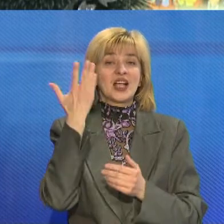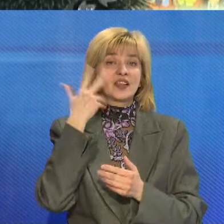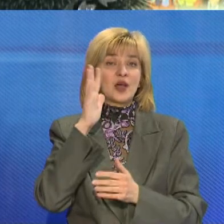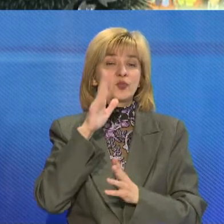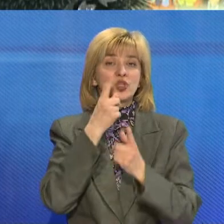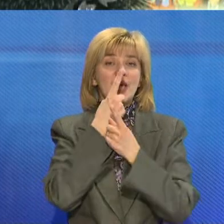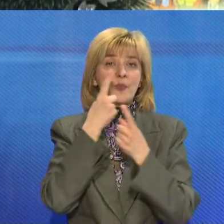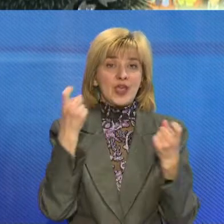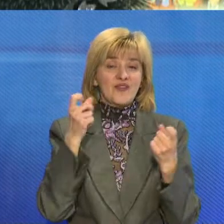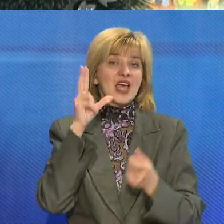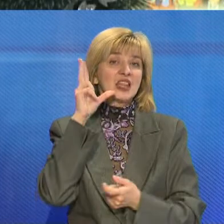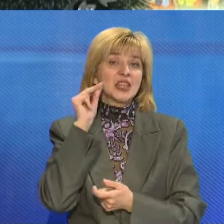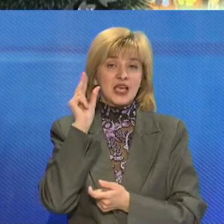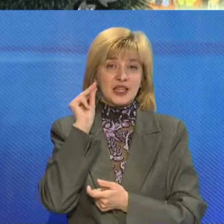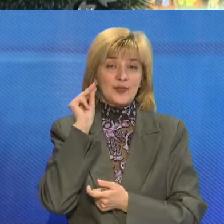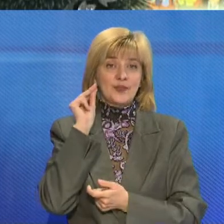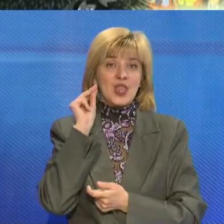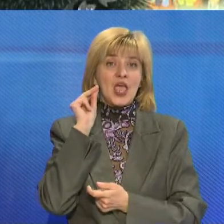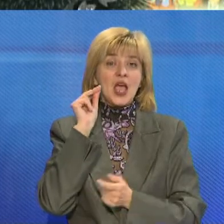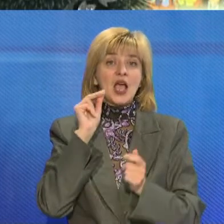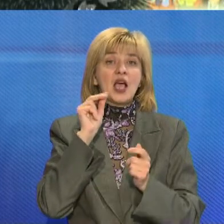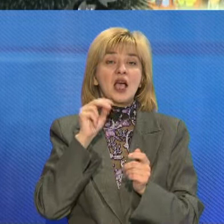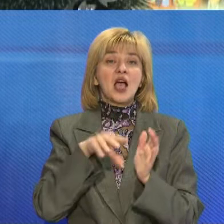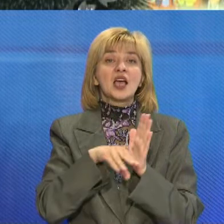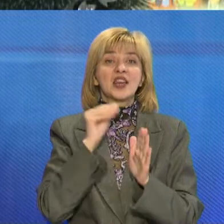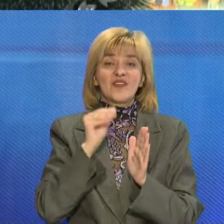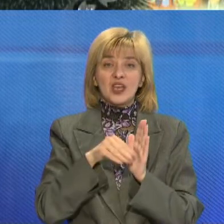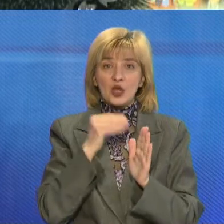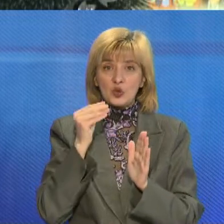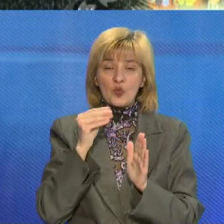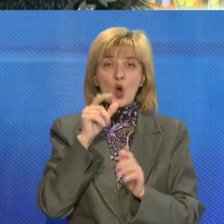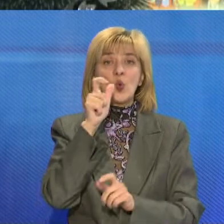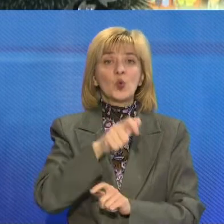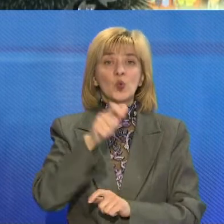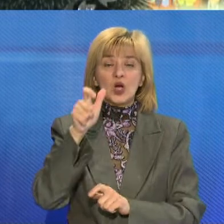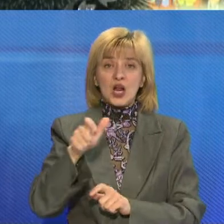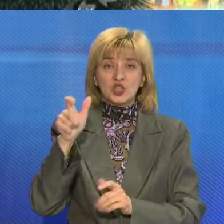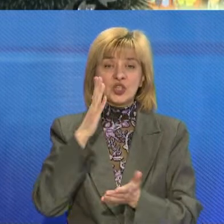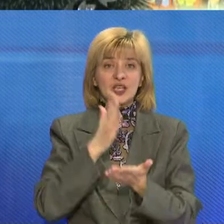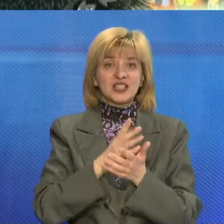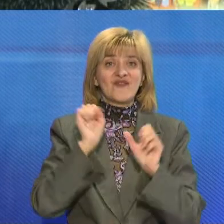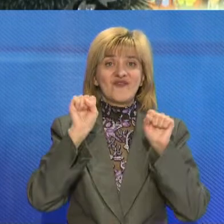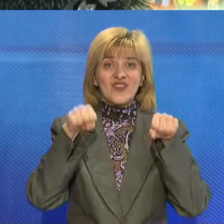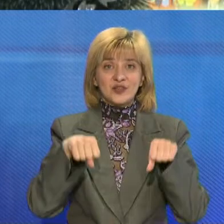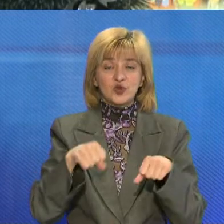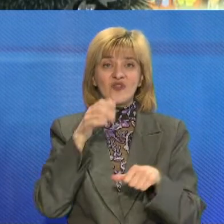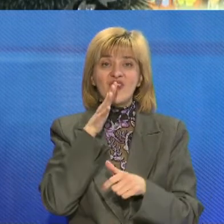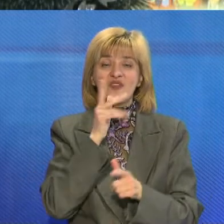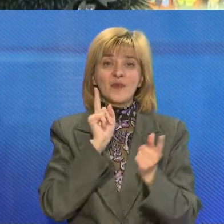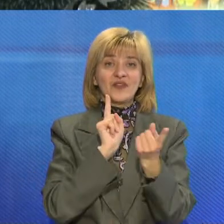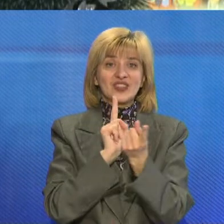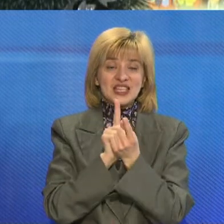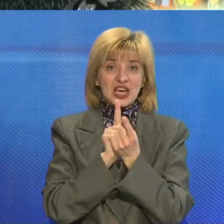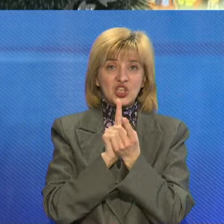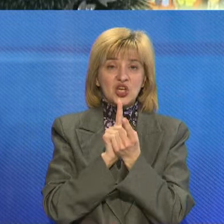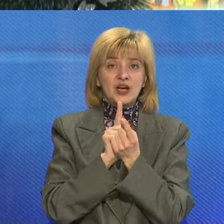объявлена дата референдума, у граждан есть возможность во время встреч с представителями власти, с